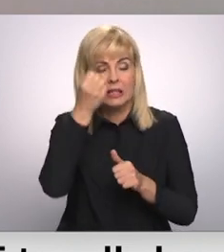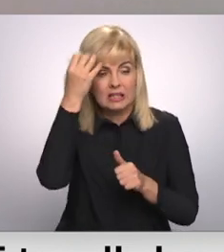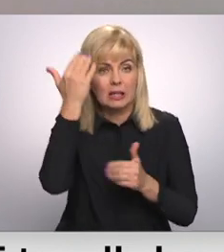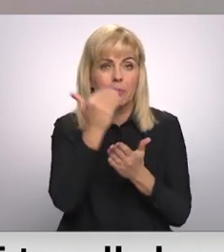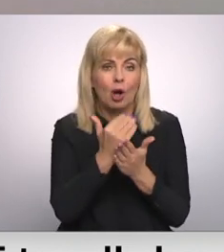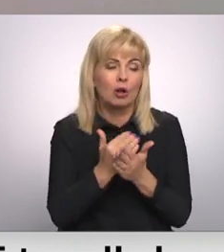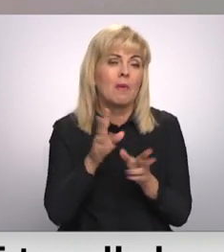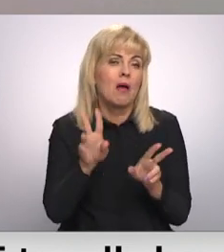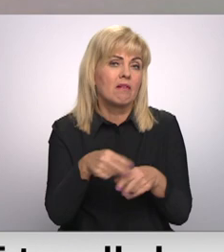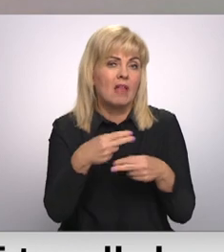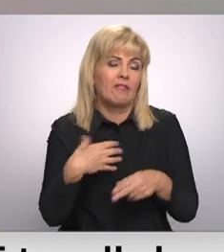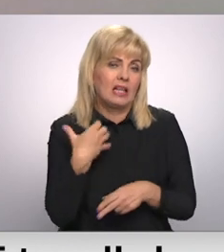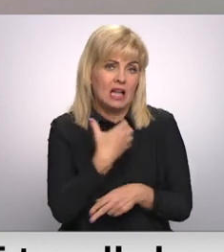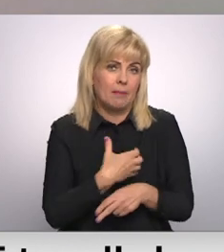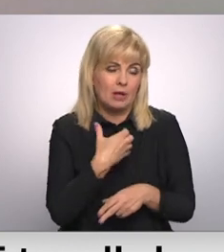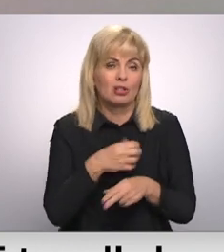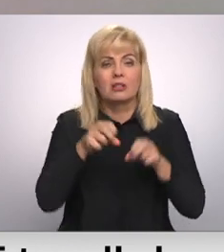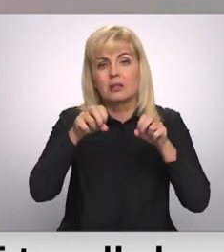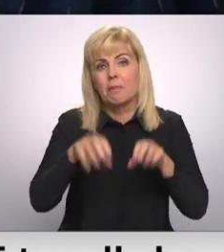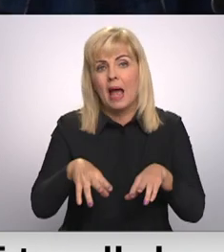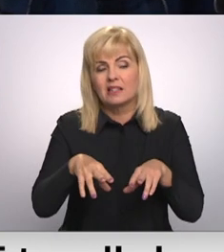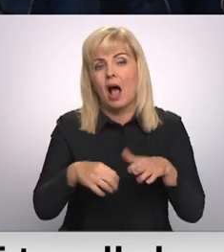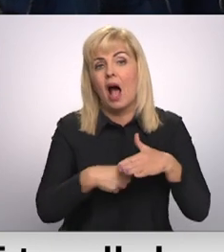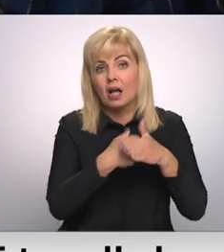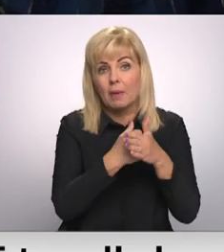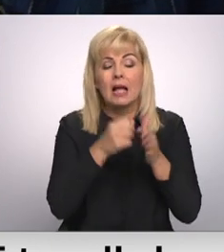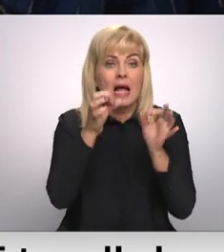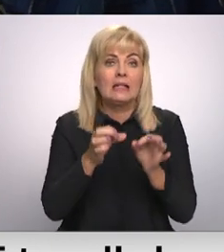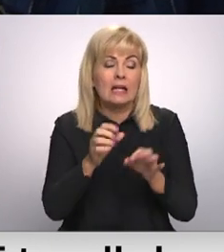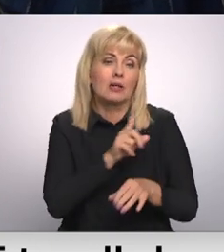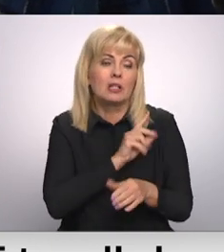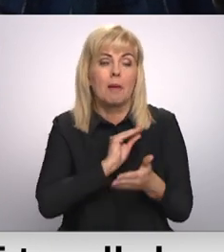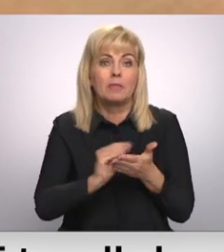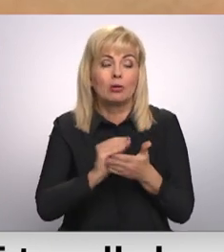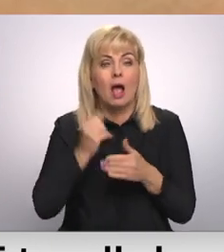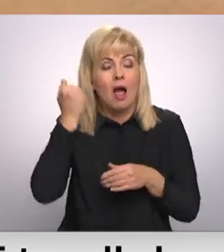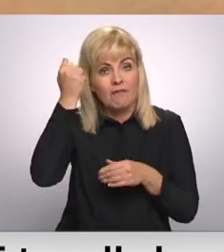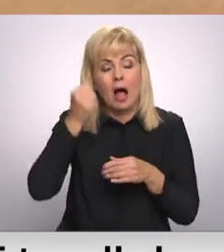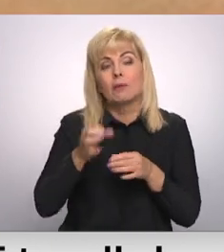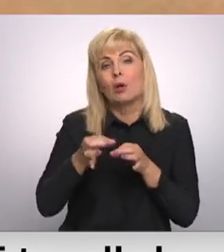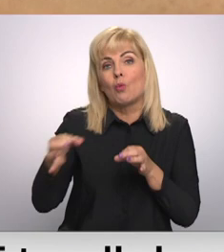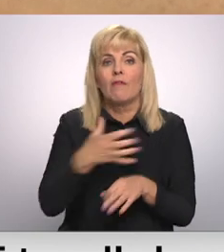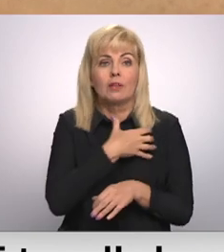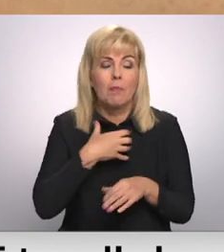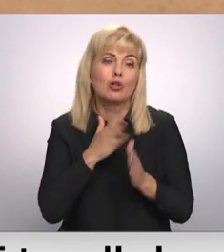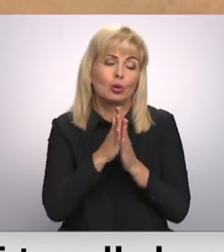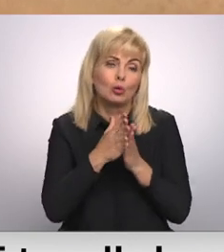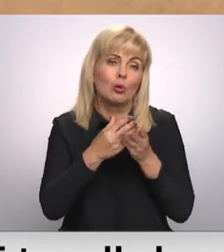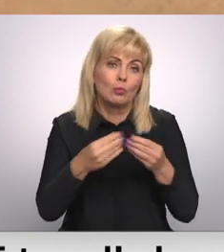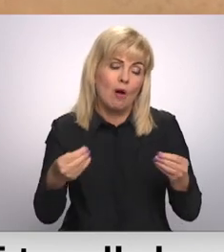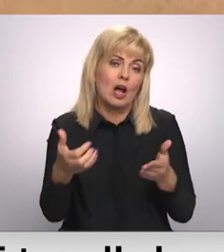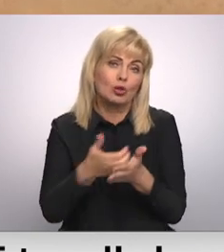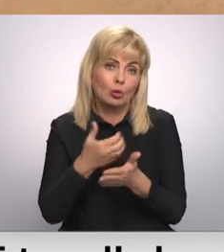programmai, viņam nav nepieciešams nekāda veida speciāls atbalsts. Tiesību sarga birojas Valmieras novada pašvaldība aicina novērst trūkumus